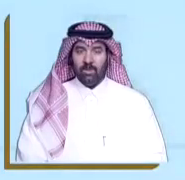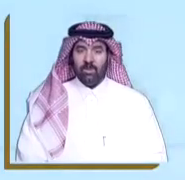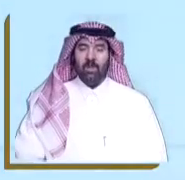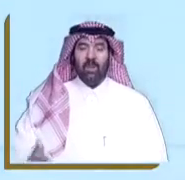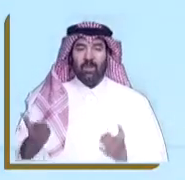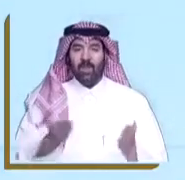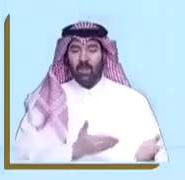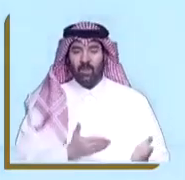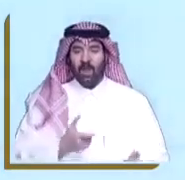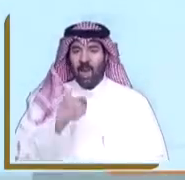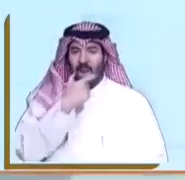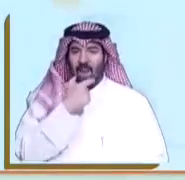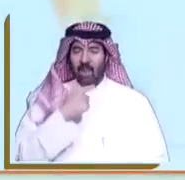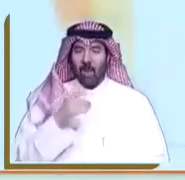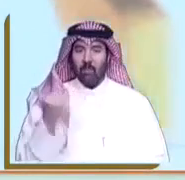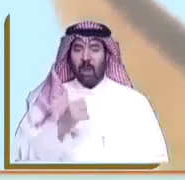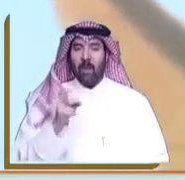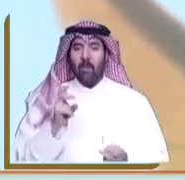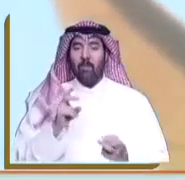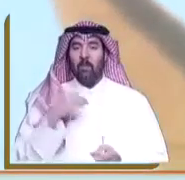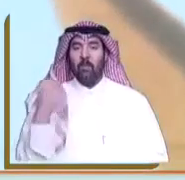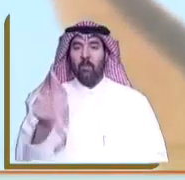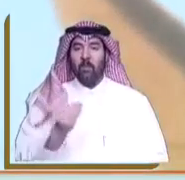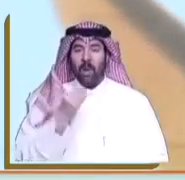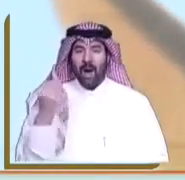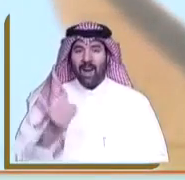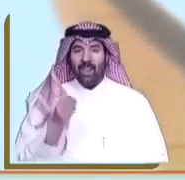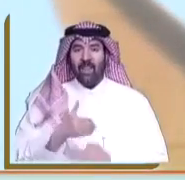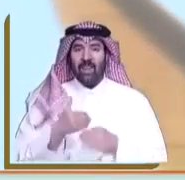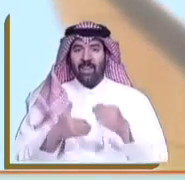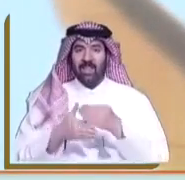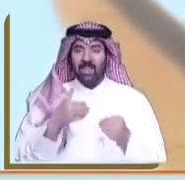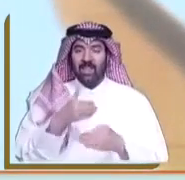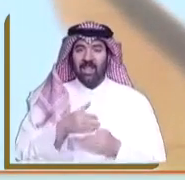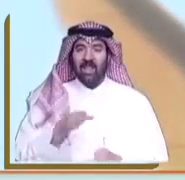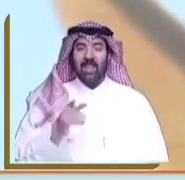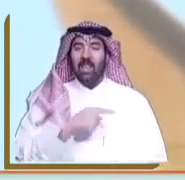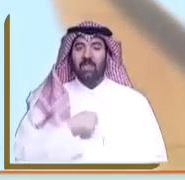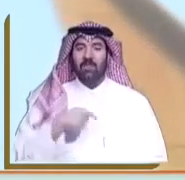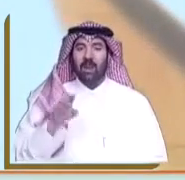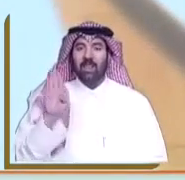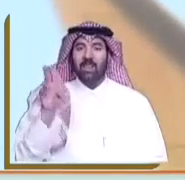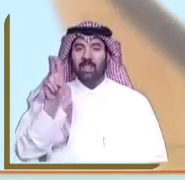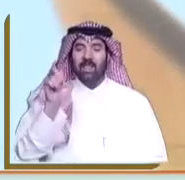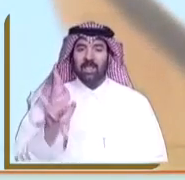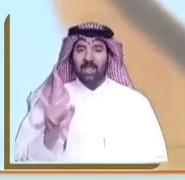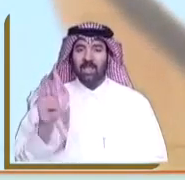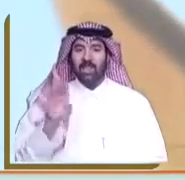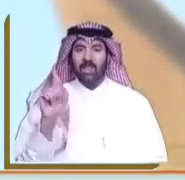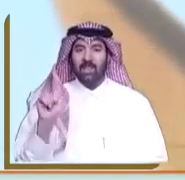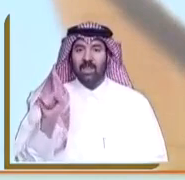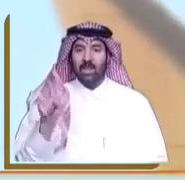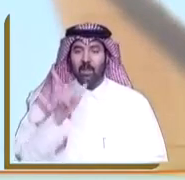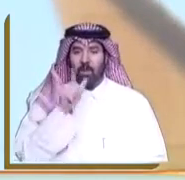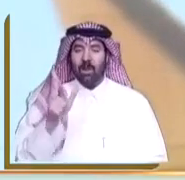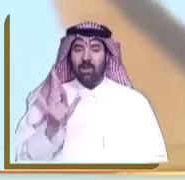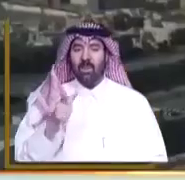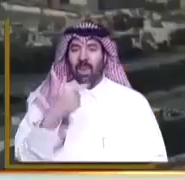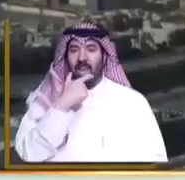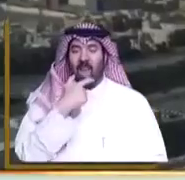تستضيف مدينة الرياض معرض سيتيسكيب العالمي غدا الأحد وحتى 13 من سبتمبر الجاري في مركز الرياض للمعارض،